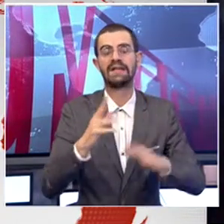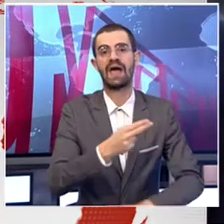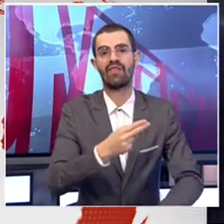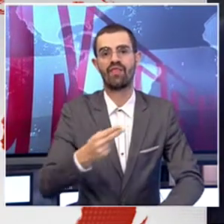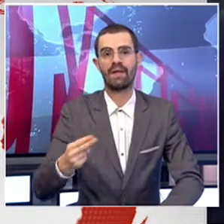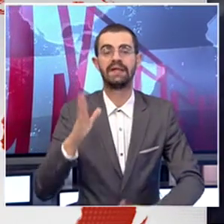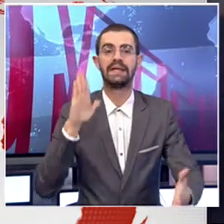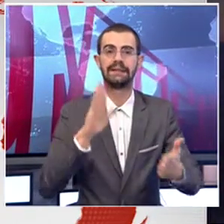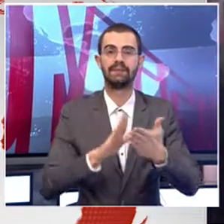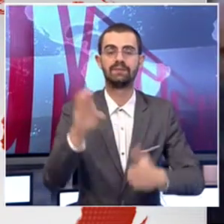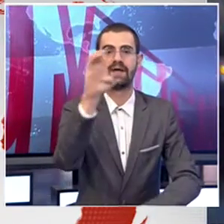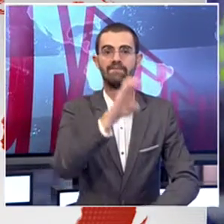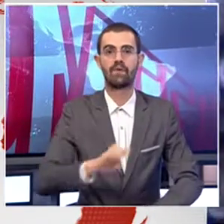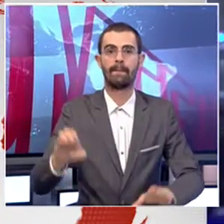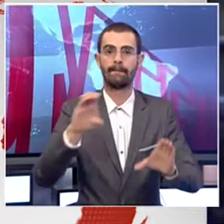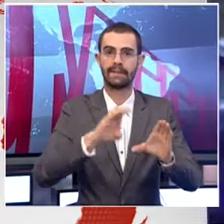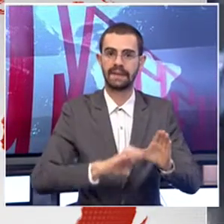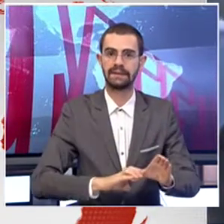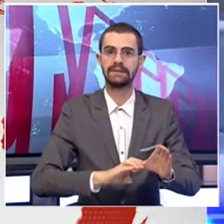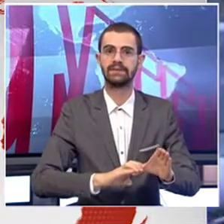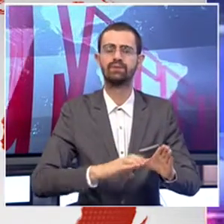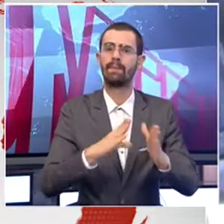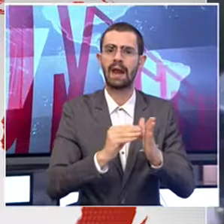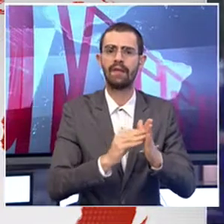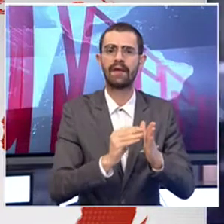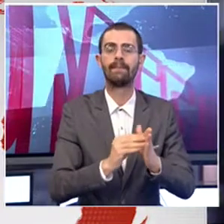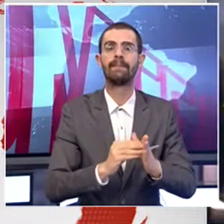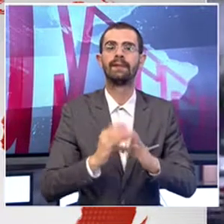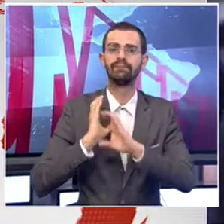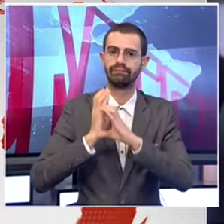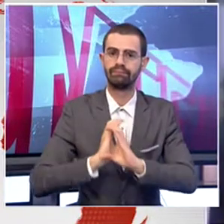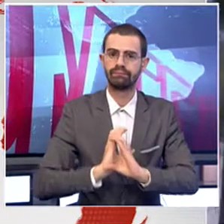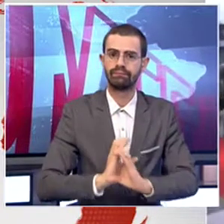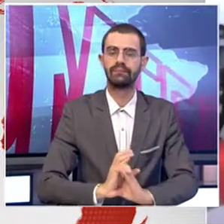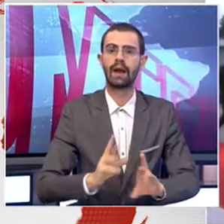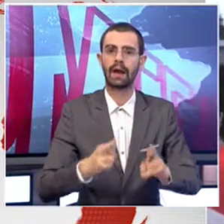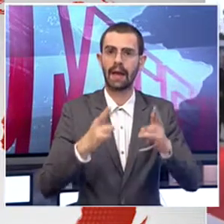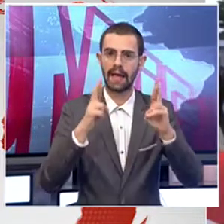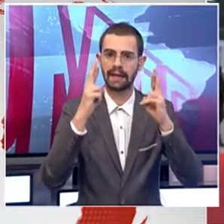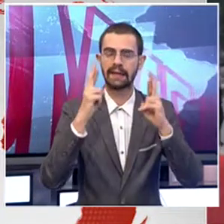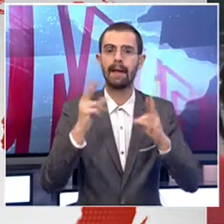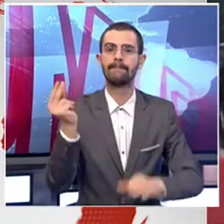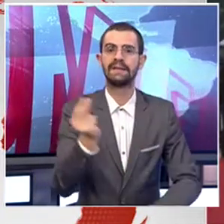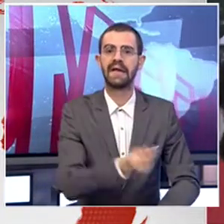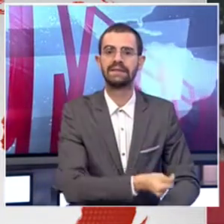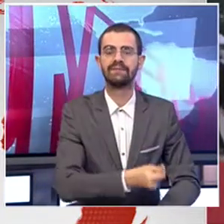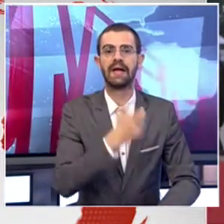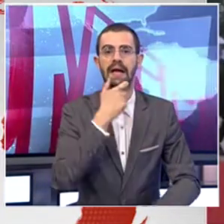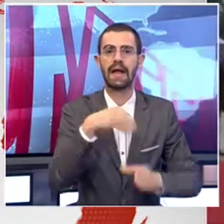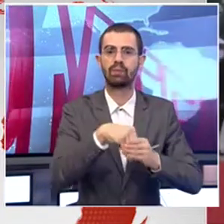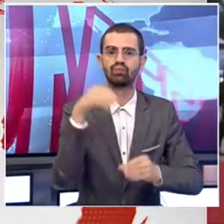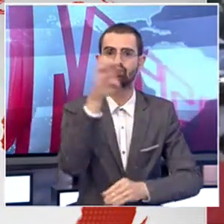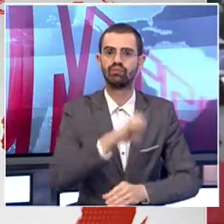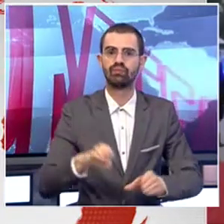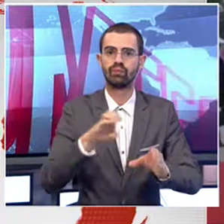την Ευρωπαϊκή Ένωση, όπως προείπες, και συνεργειακή ασφάλεια, μεταναστευτικό, Brexit, το